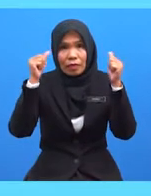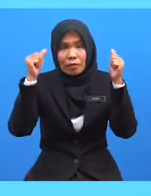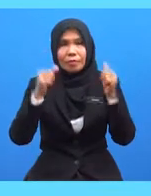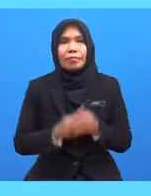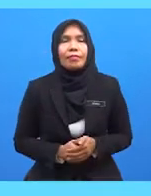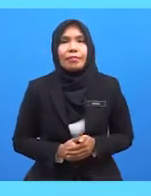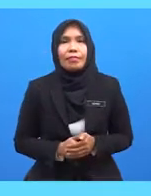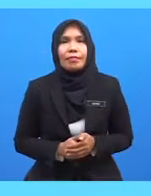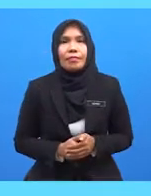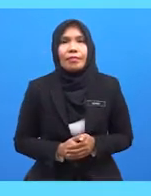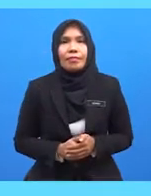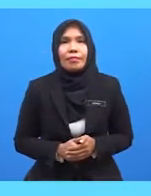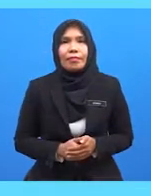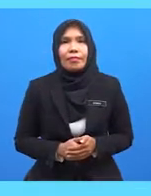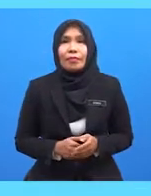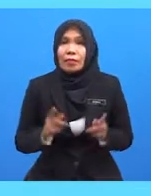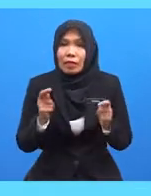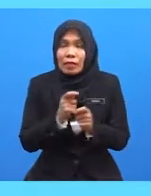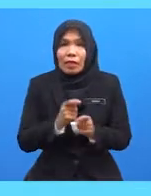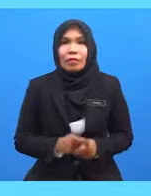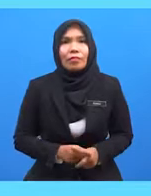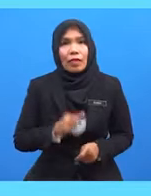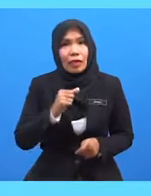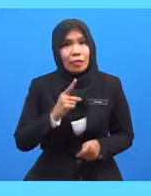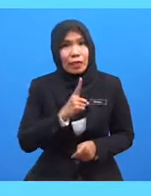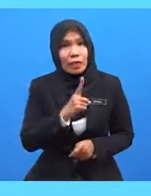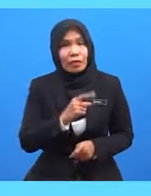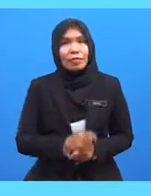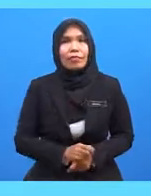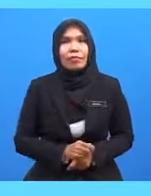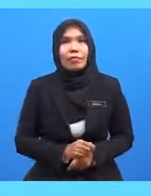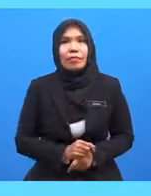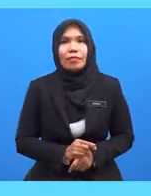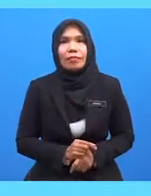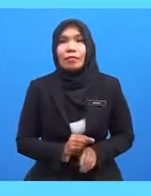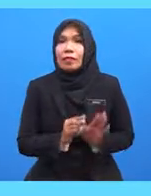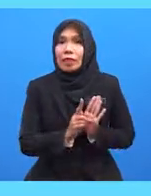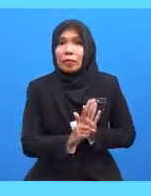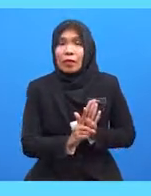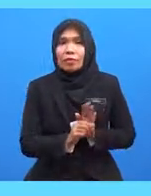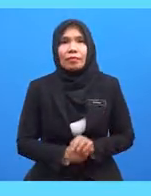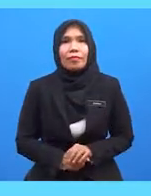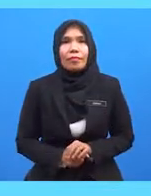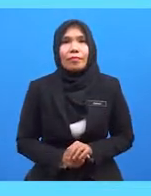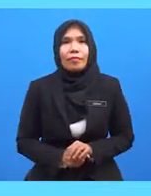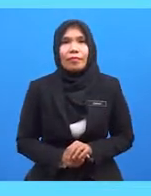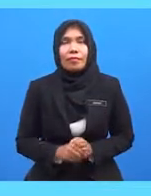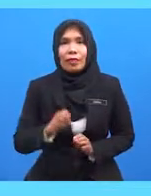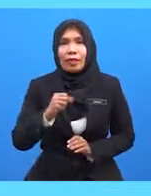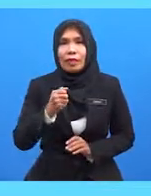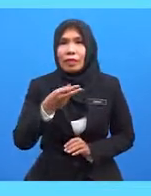agama, Islam, iman, syarat, fardu, wajib, rukun, sah,